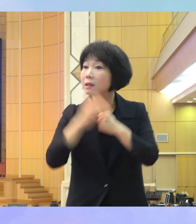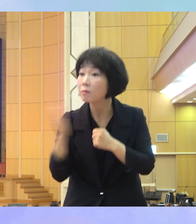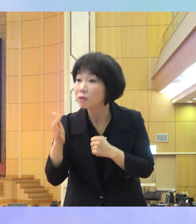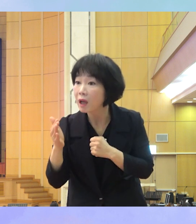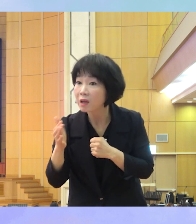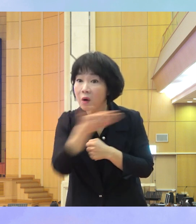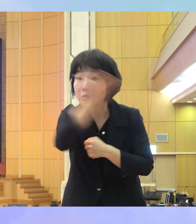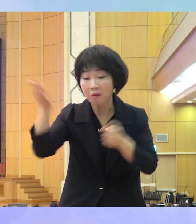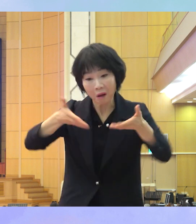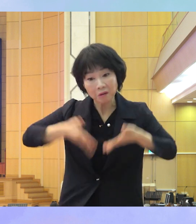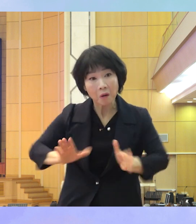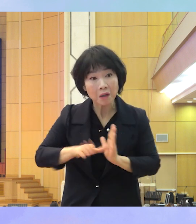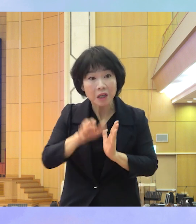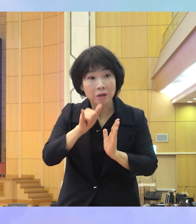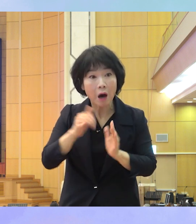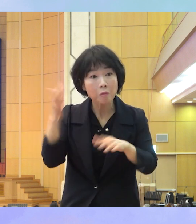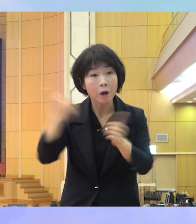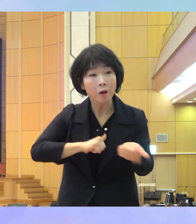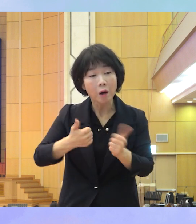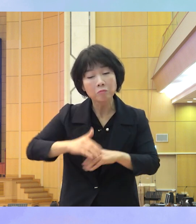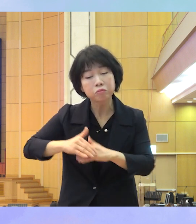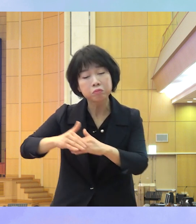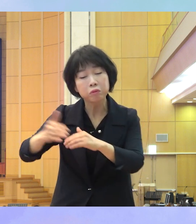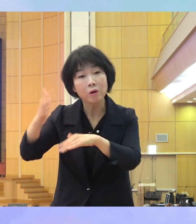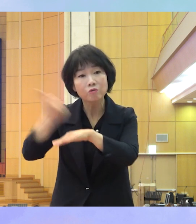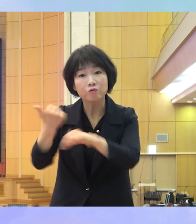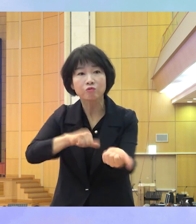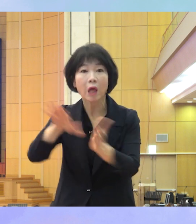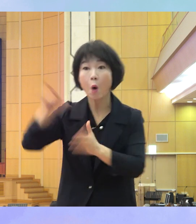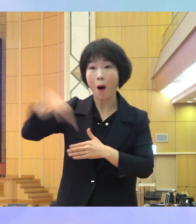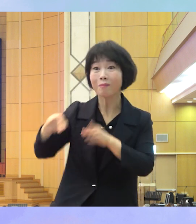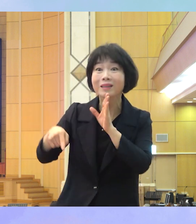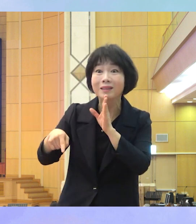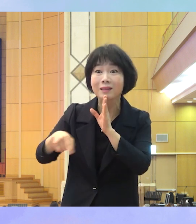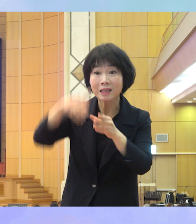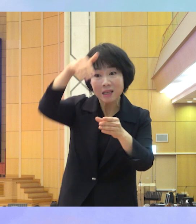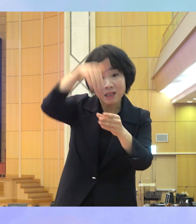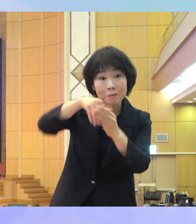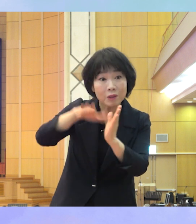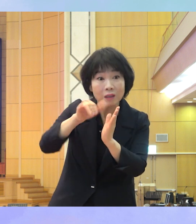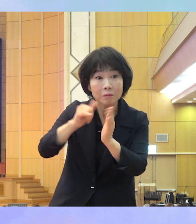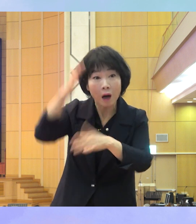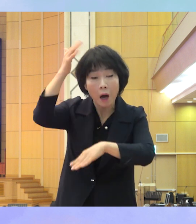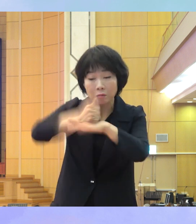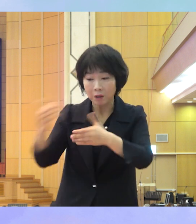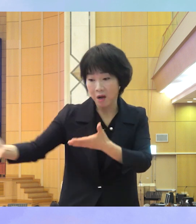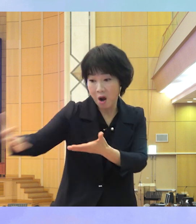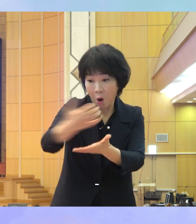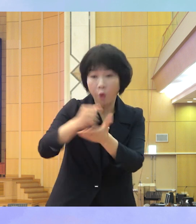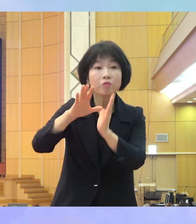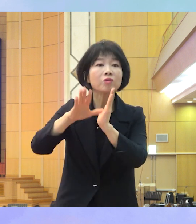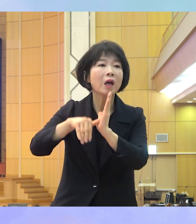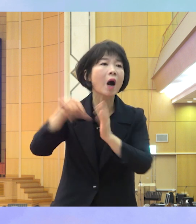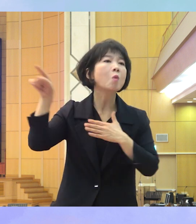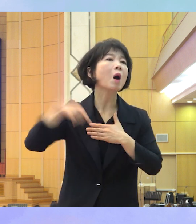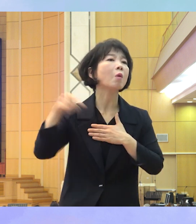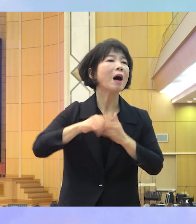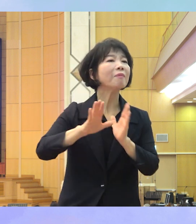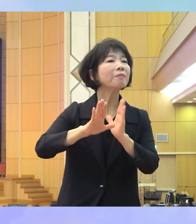따라서 날 때가 있으면 죽을 때가 있고 심을 때가 있으면 거둘 때가 있다 이렇게 말씀하고